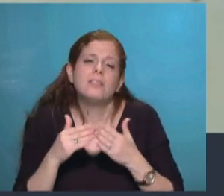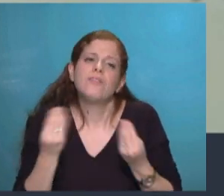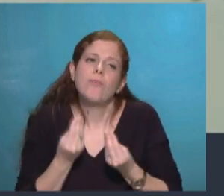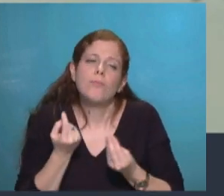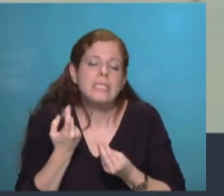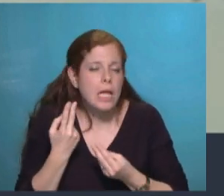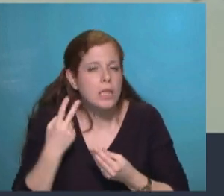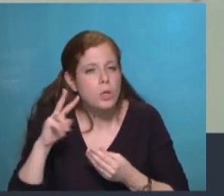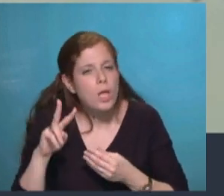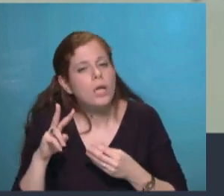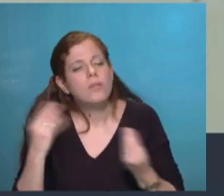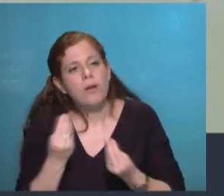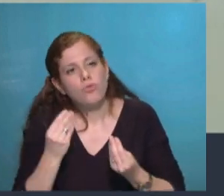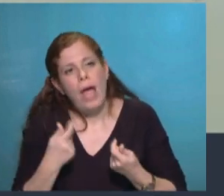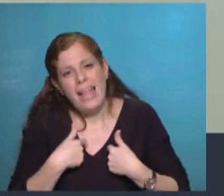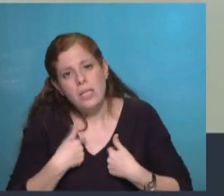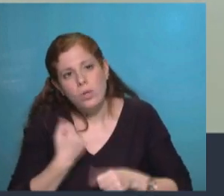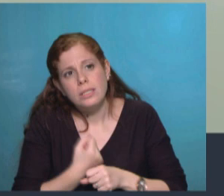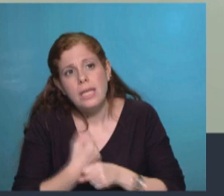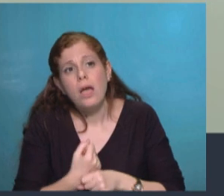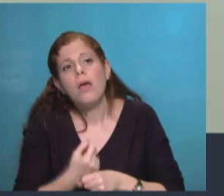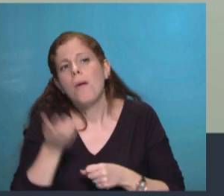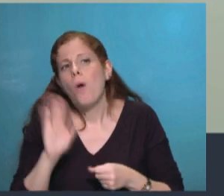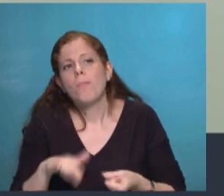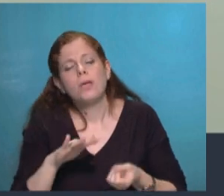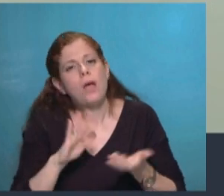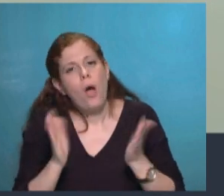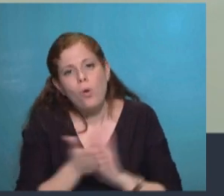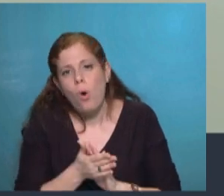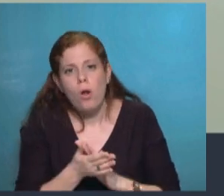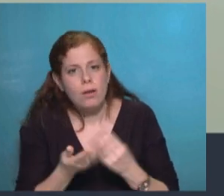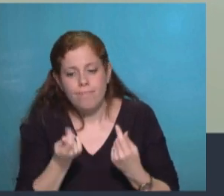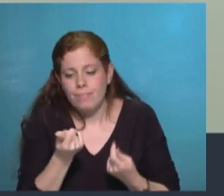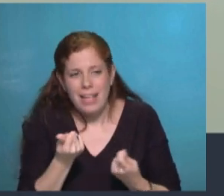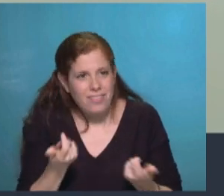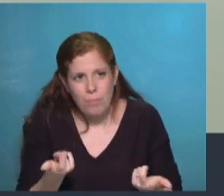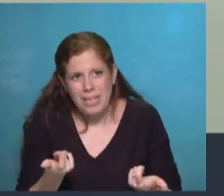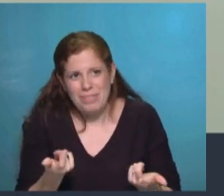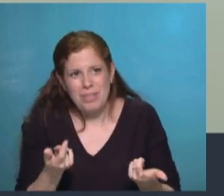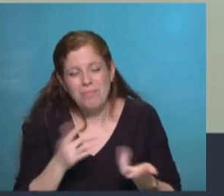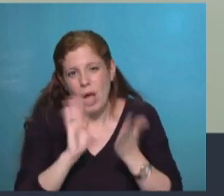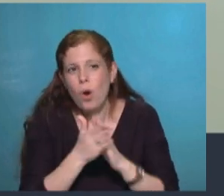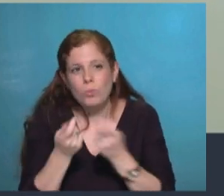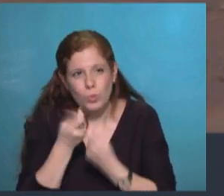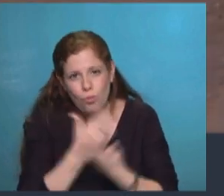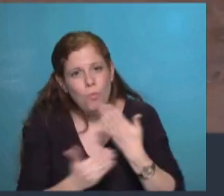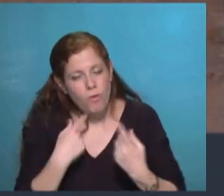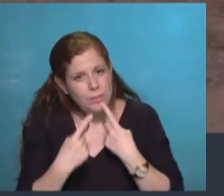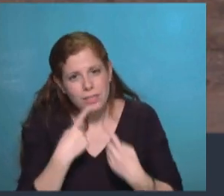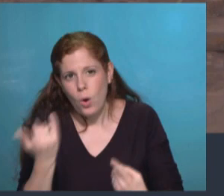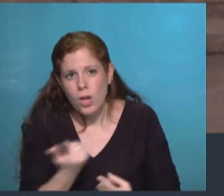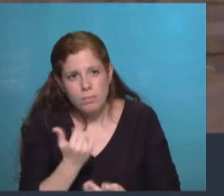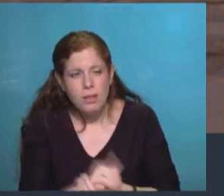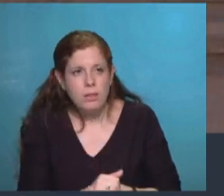יותר בידיים שלי שאני עושה את זה. בכל מקרה, כל התנועות הכספיות וכל זה, זה הכל בשיתוף פעולה ובשיח כל הזמן.